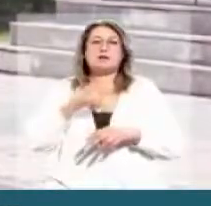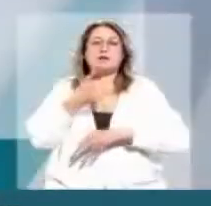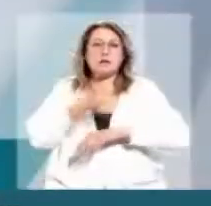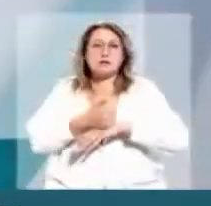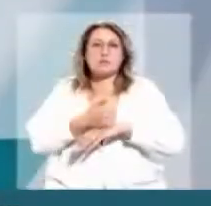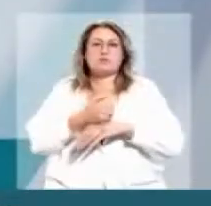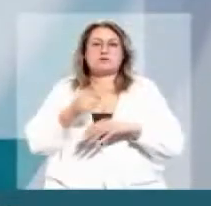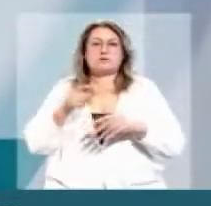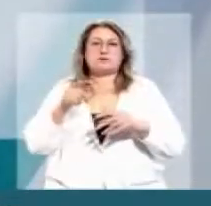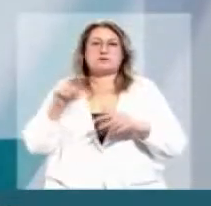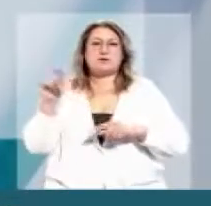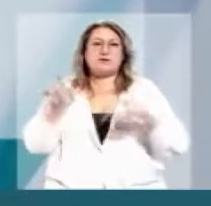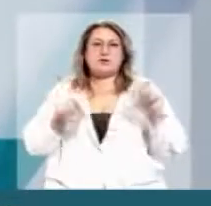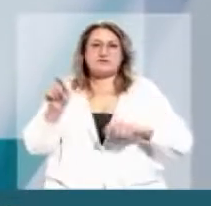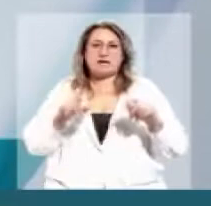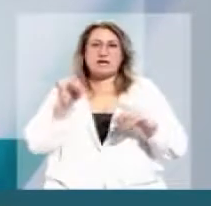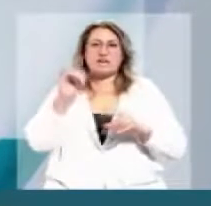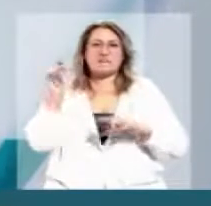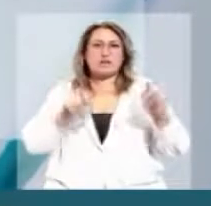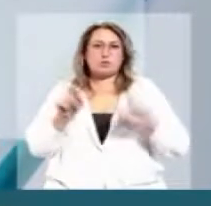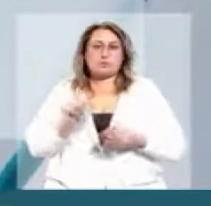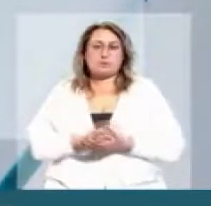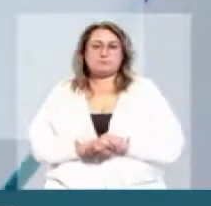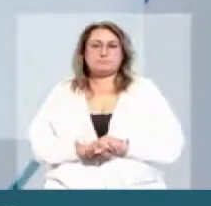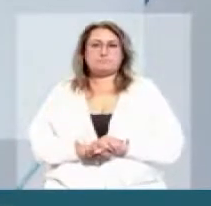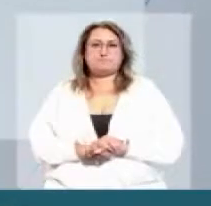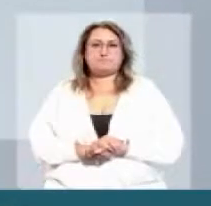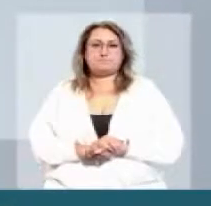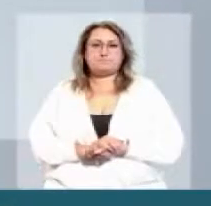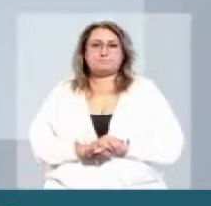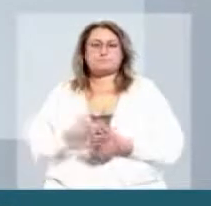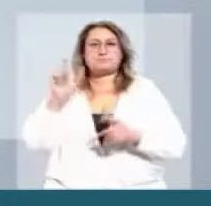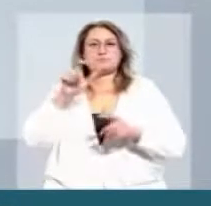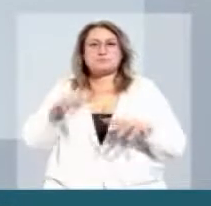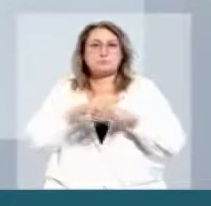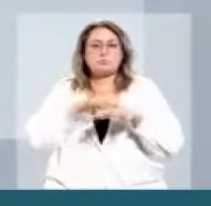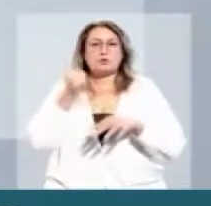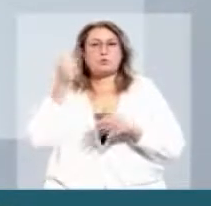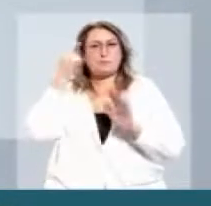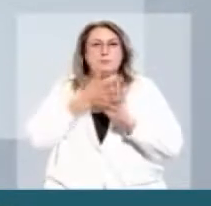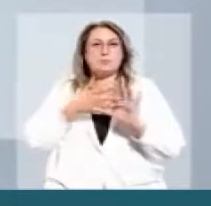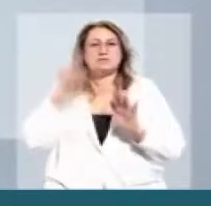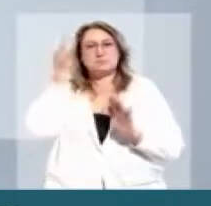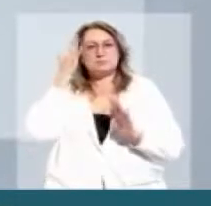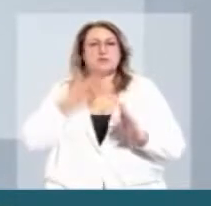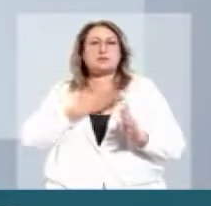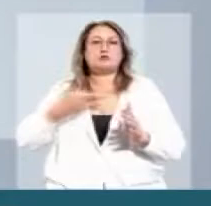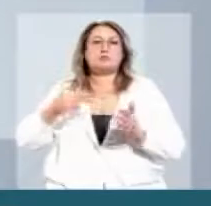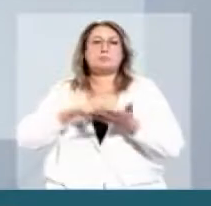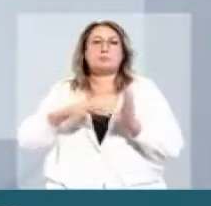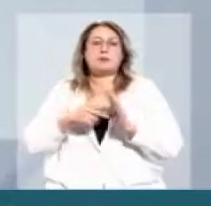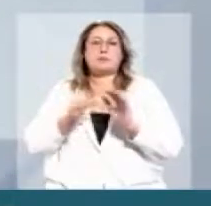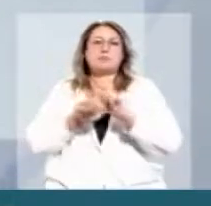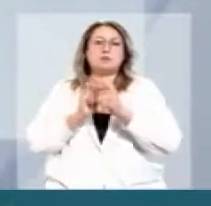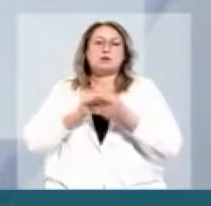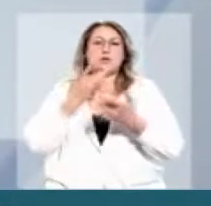орнайды. Халық біздің саяси жүйені өзгерту туралы жоспарымыздың мән-маңызын жақсы түсініп отыр. Сондықтан мен бүгін